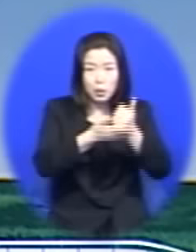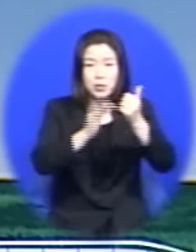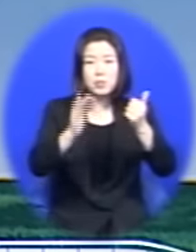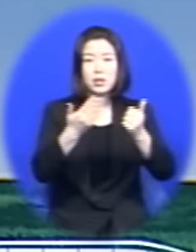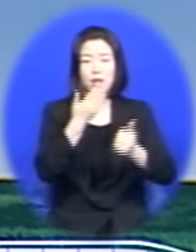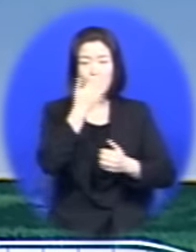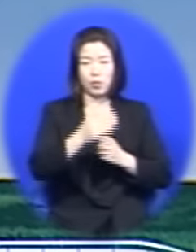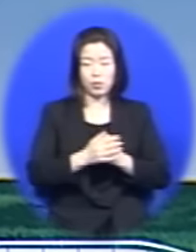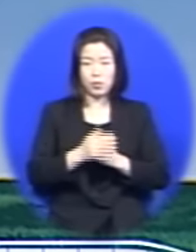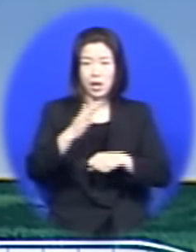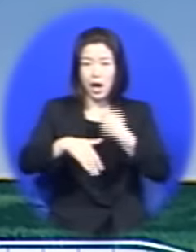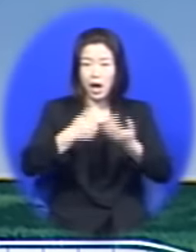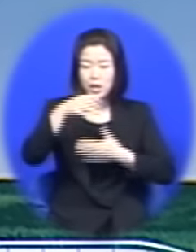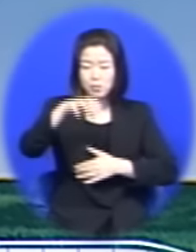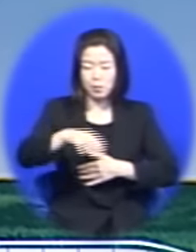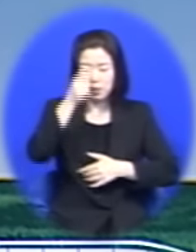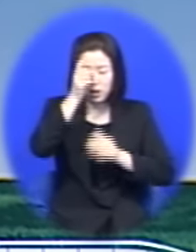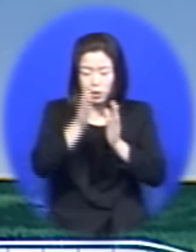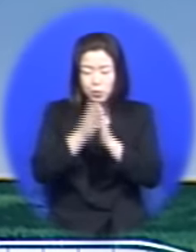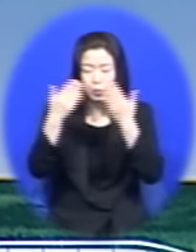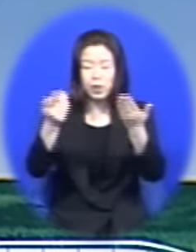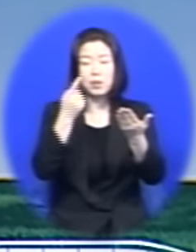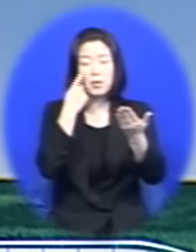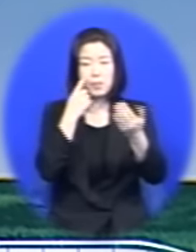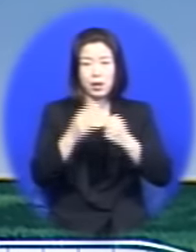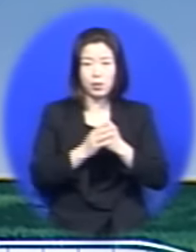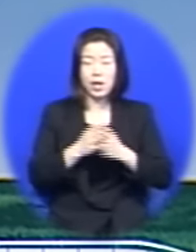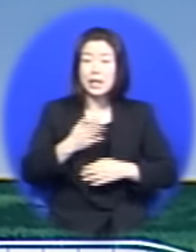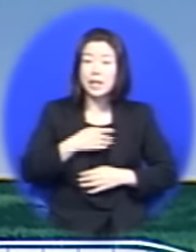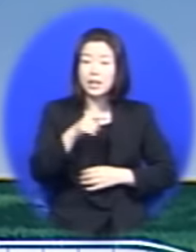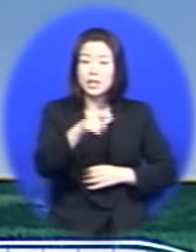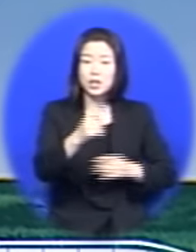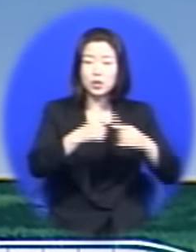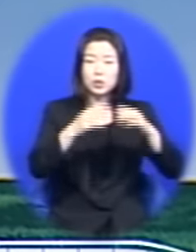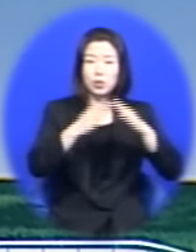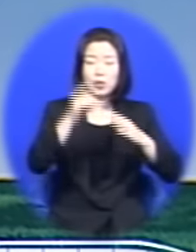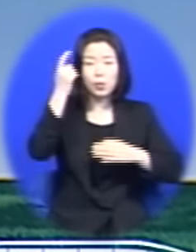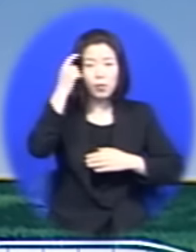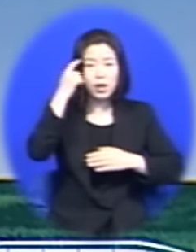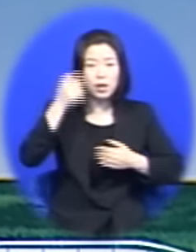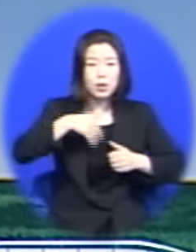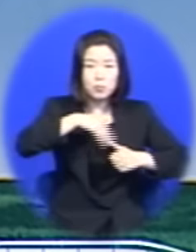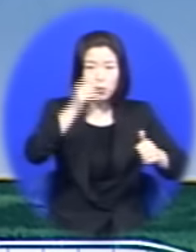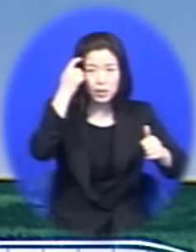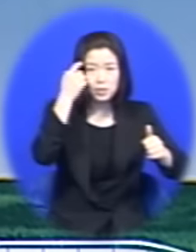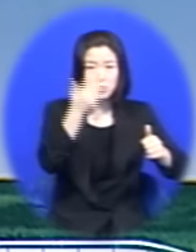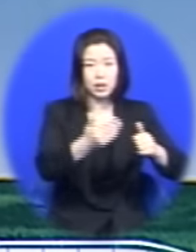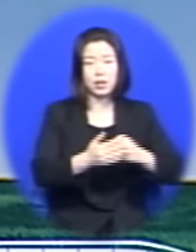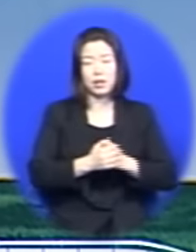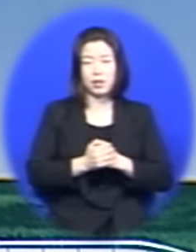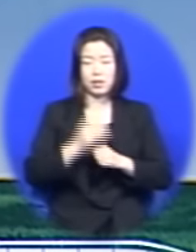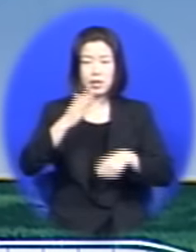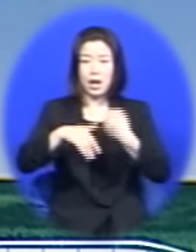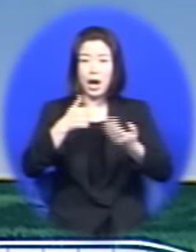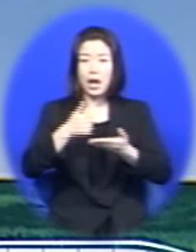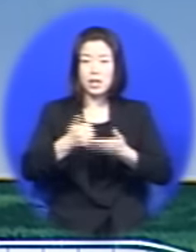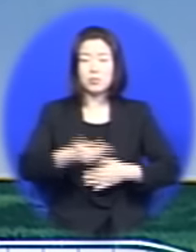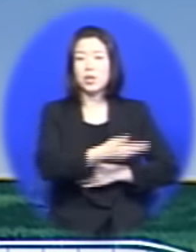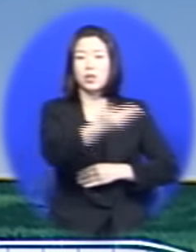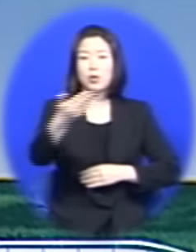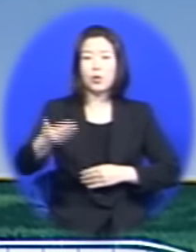하나님 앞에 기도해 보세요. 나는 이 교회 공동체에 왜 보내셨습니까? 하나님이